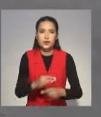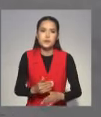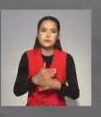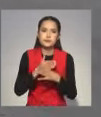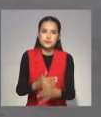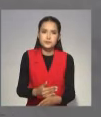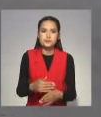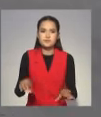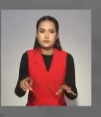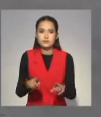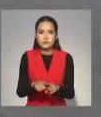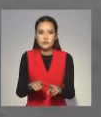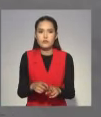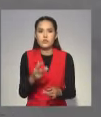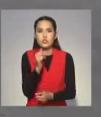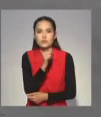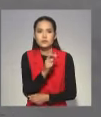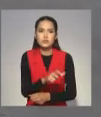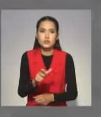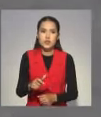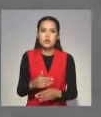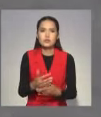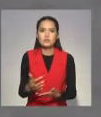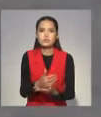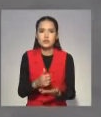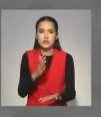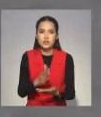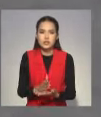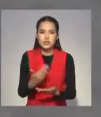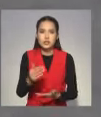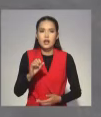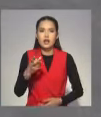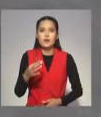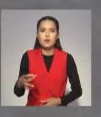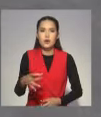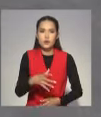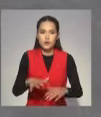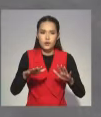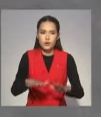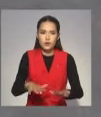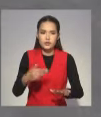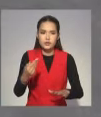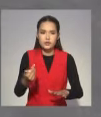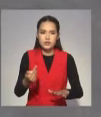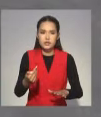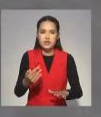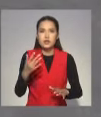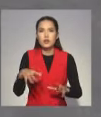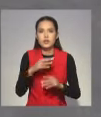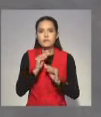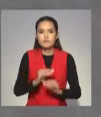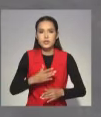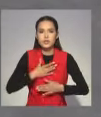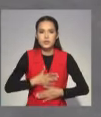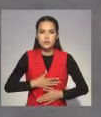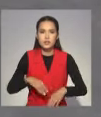созамын деушілерден гуманитарлық көмек жинаудамыз. Киелі Абай облысының халқына Алла сабырлық берсін.